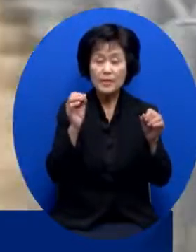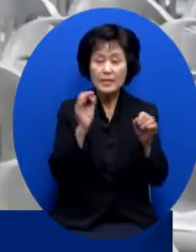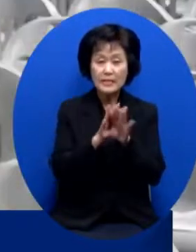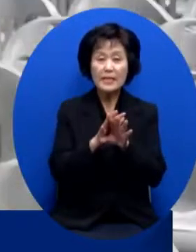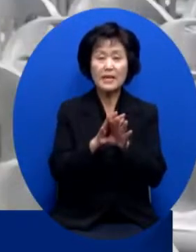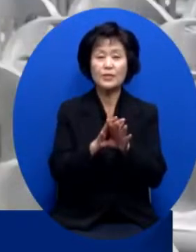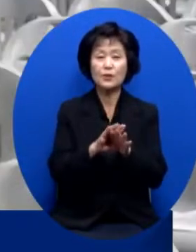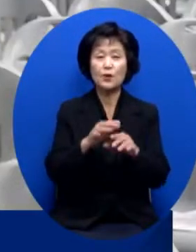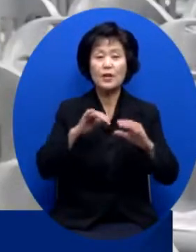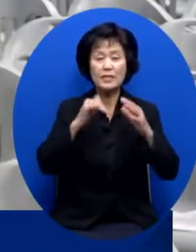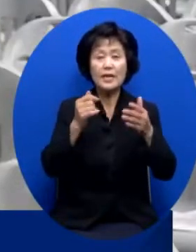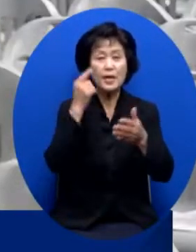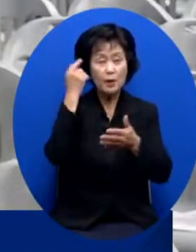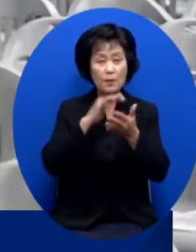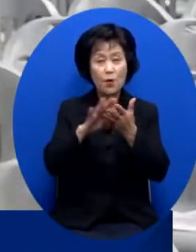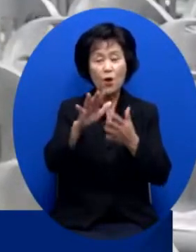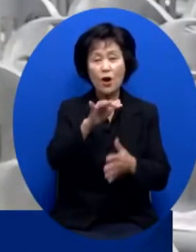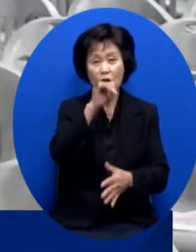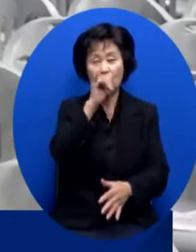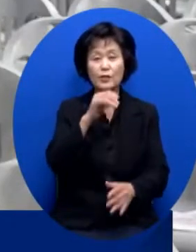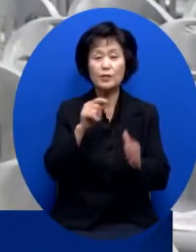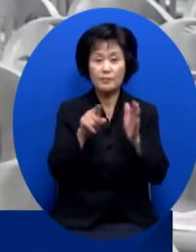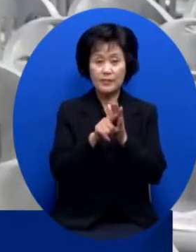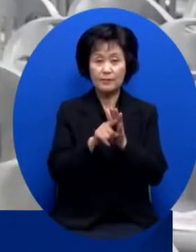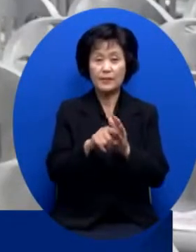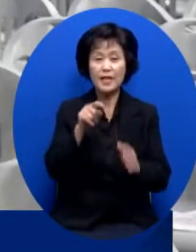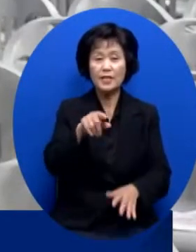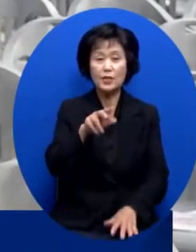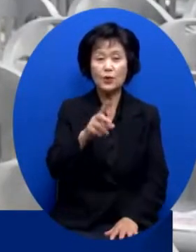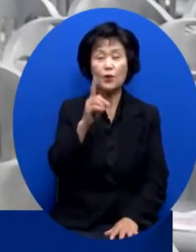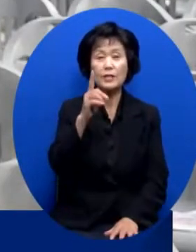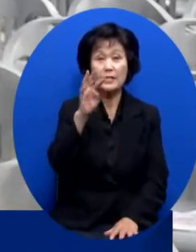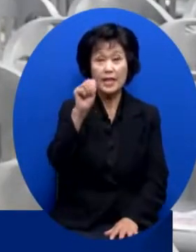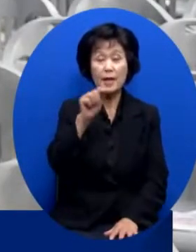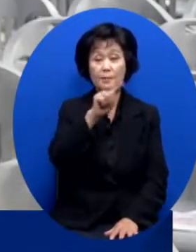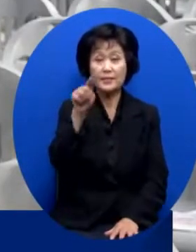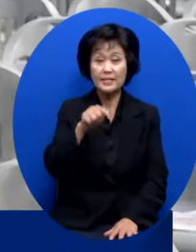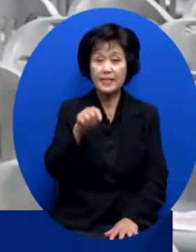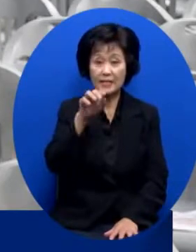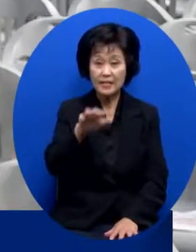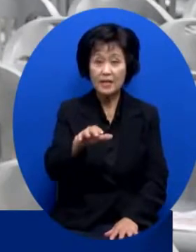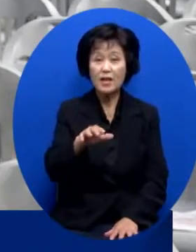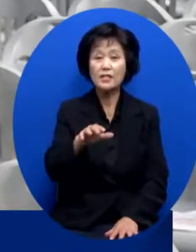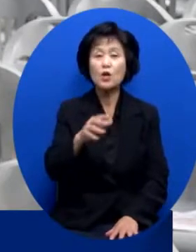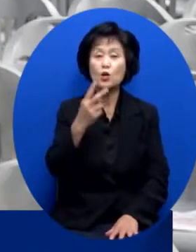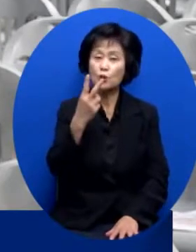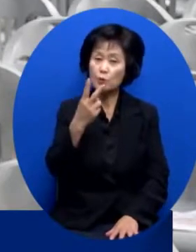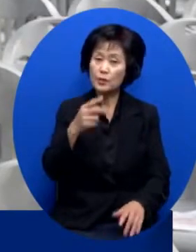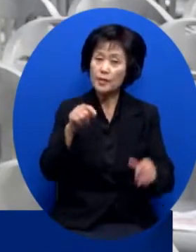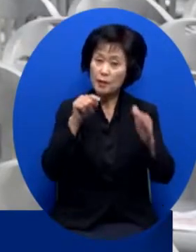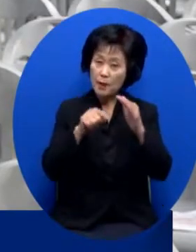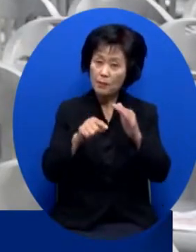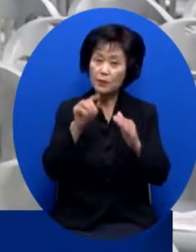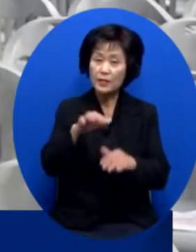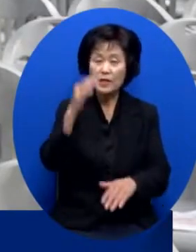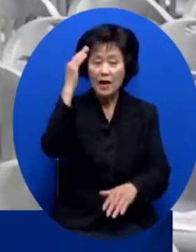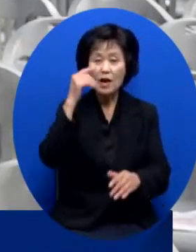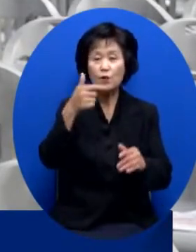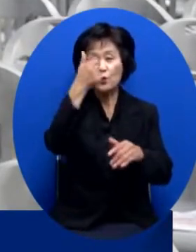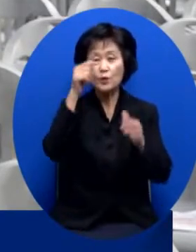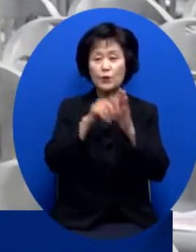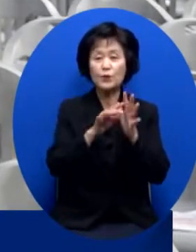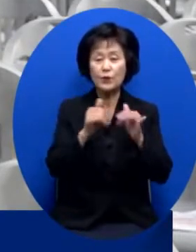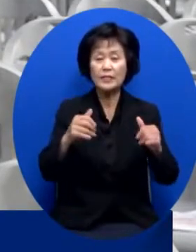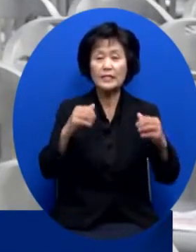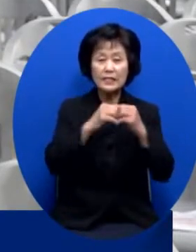있도록. This is my second visit to the venue, but first time participating in the crusade like this. For us, people of Ukraine